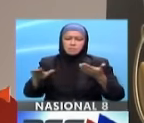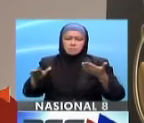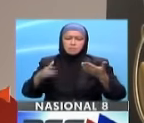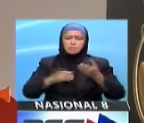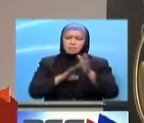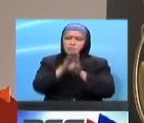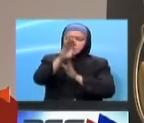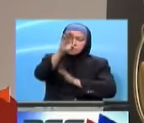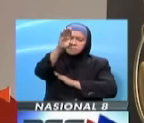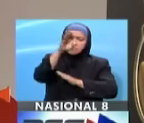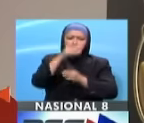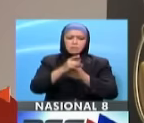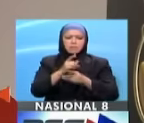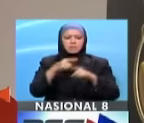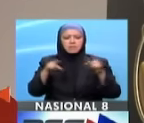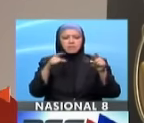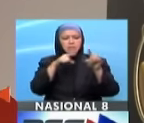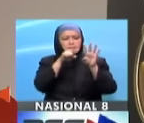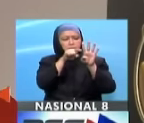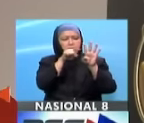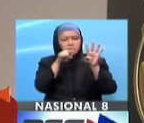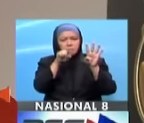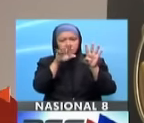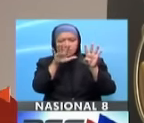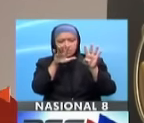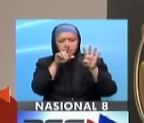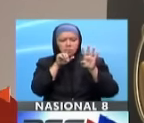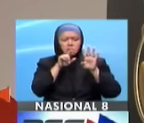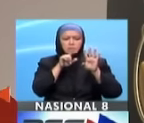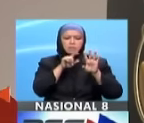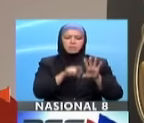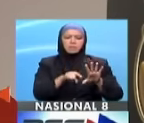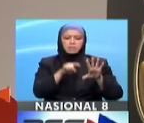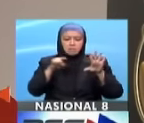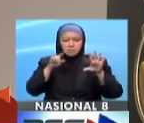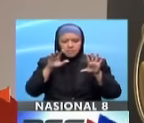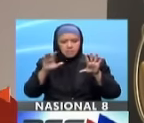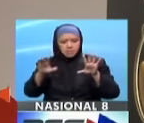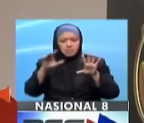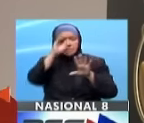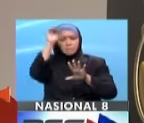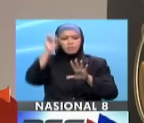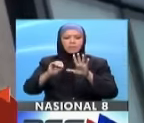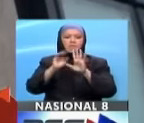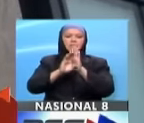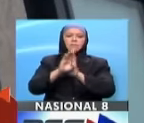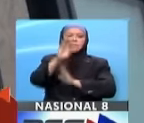between 4.5 to 5.5% growth this year.